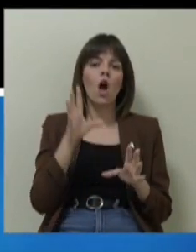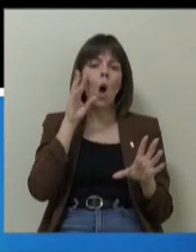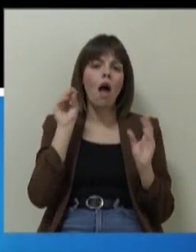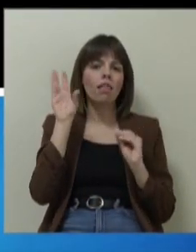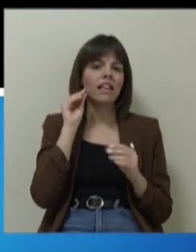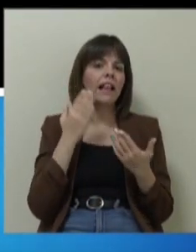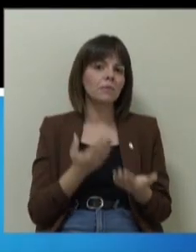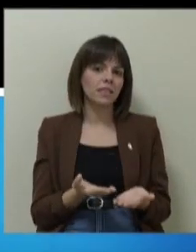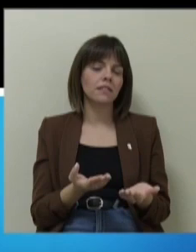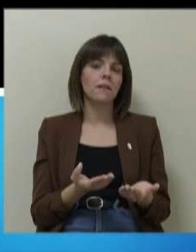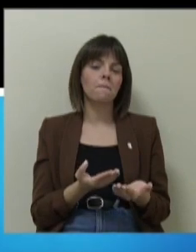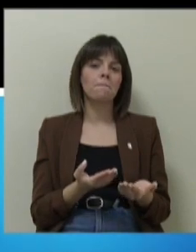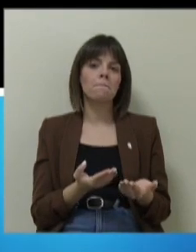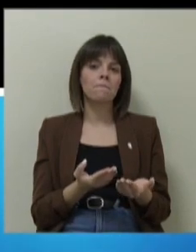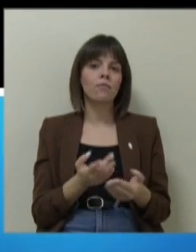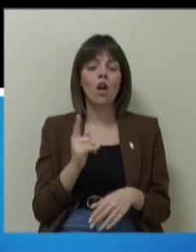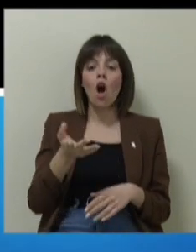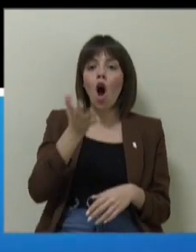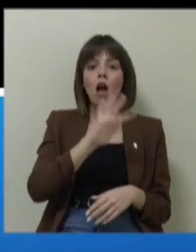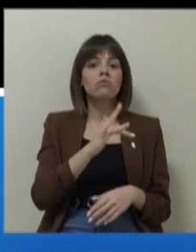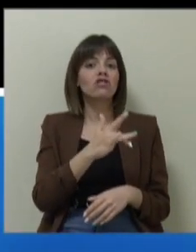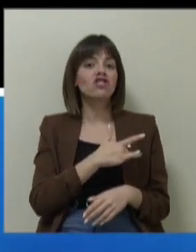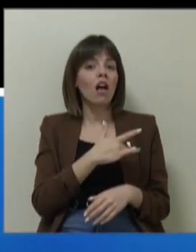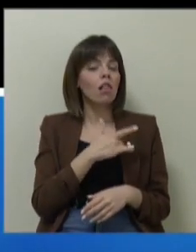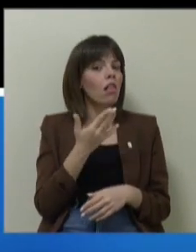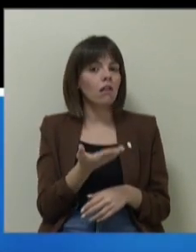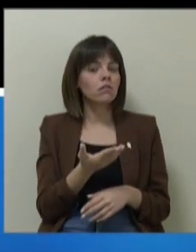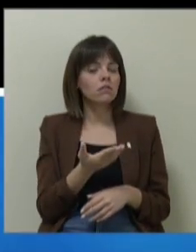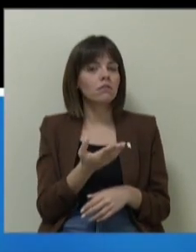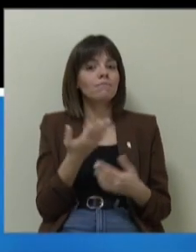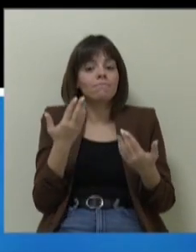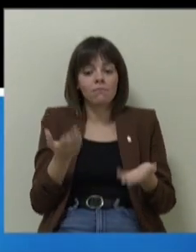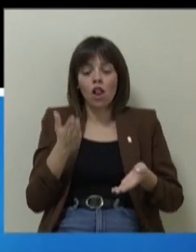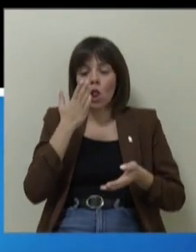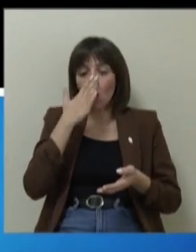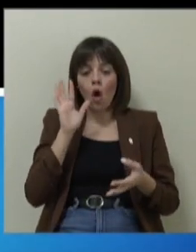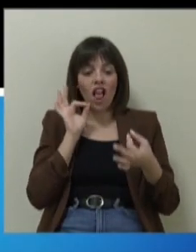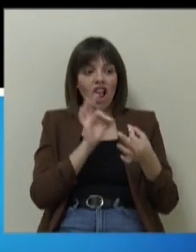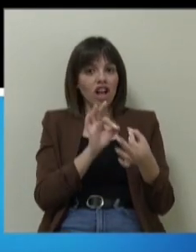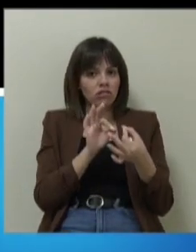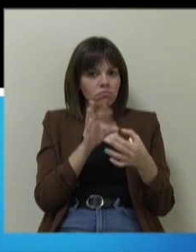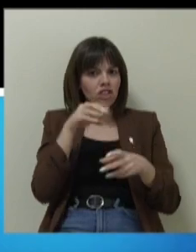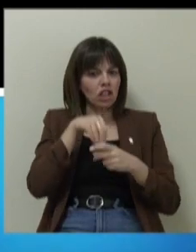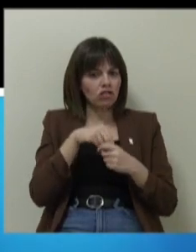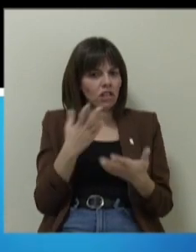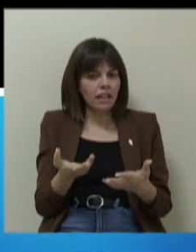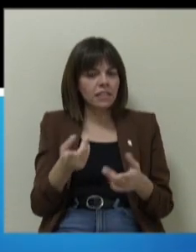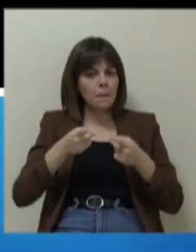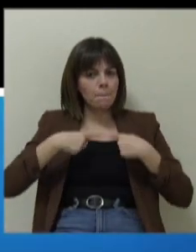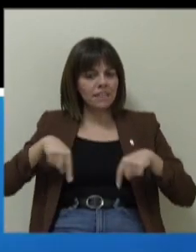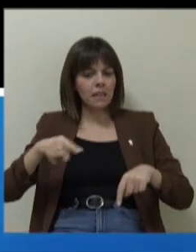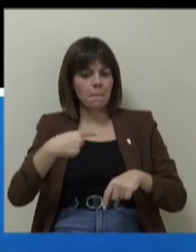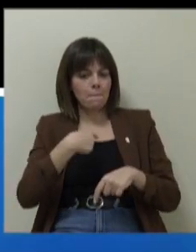Öğrendiklerimiz. Diğer canlılar eğer doğayla ilişki içindelerse ve bizi,